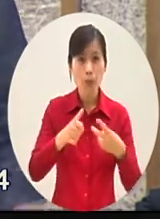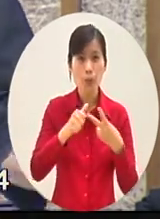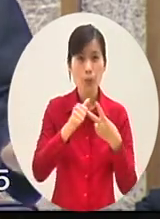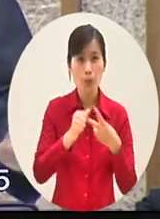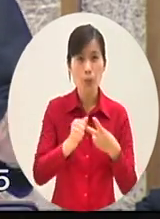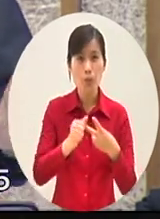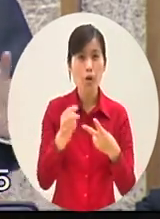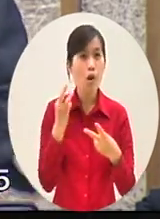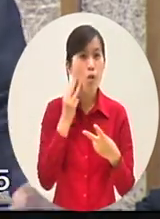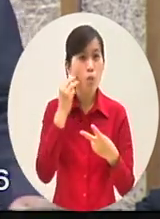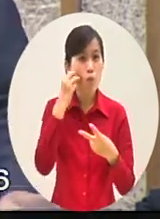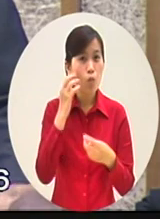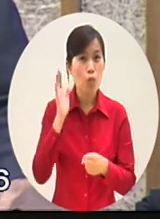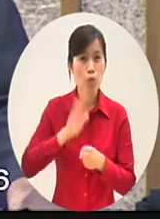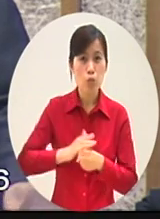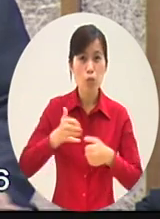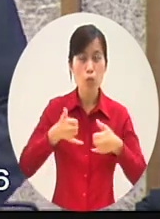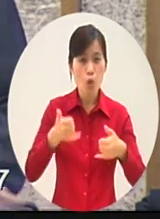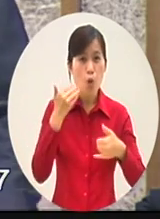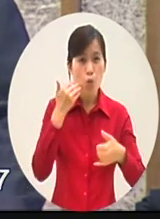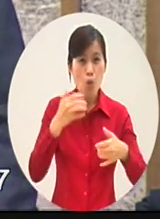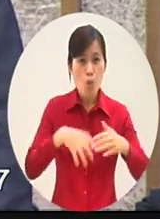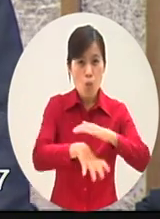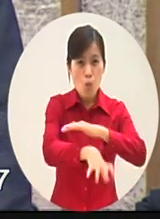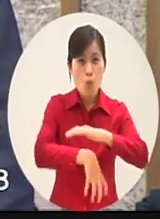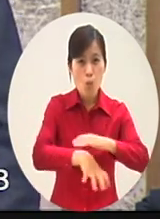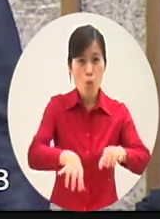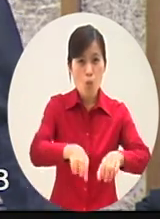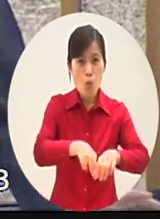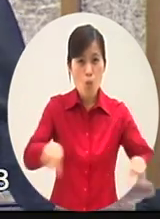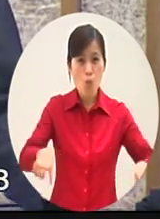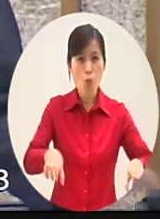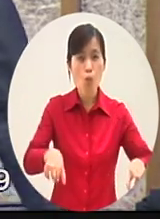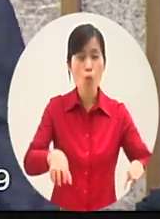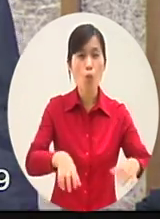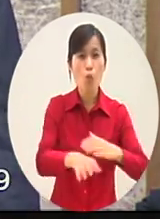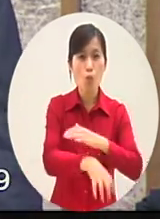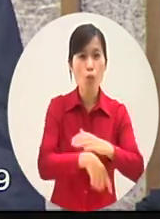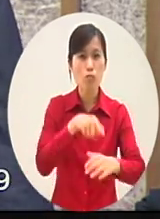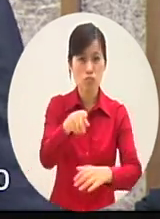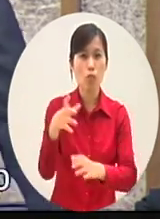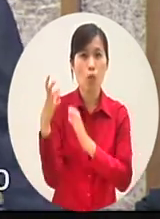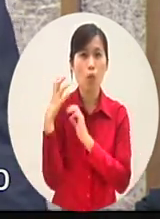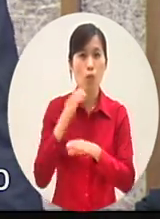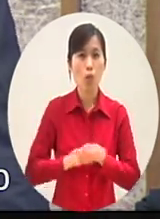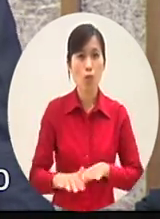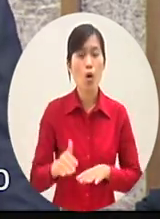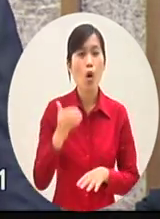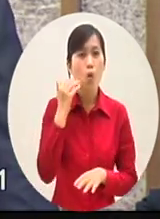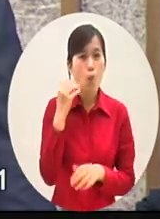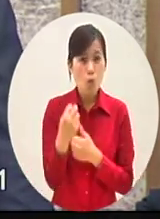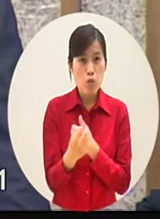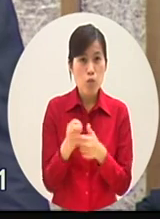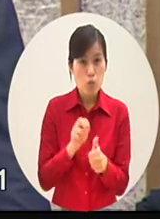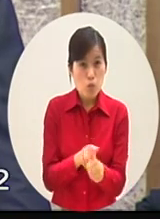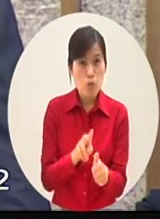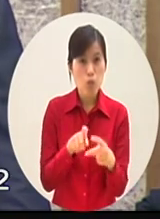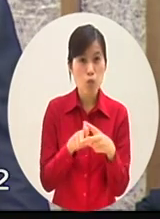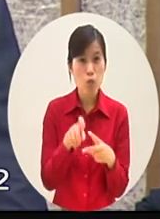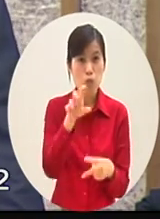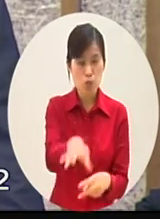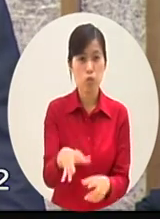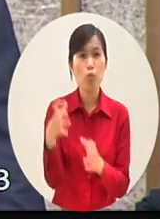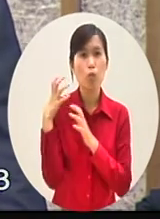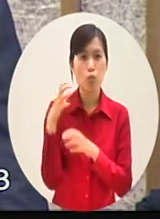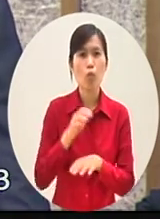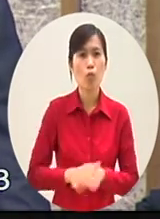是管线的话，我们会有管线单位来处理。如果是我们属于养工处的，养工处这边会宽酬经费。那